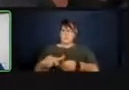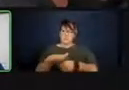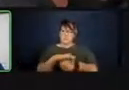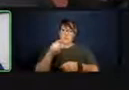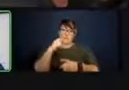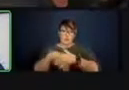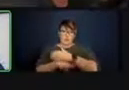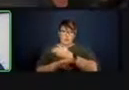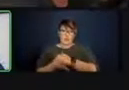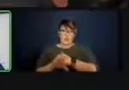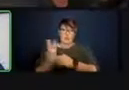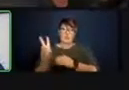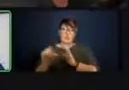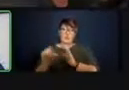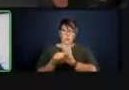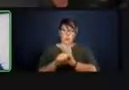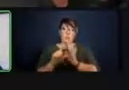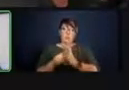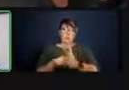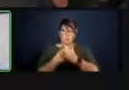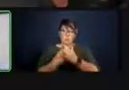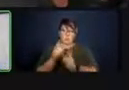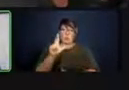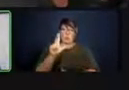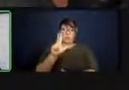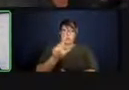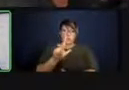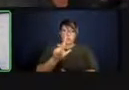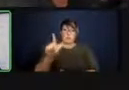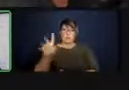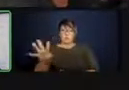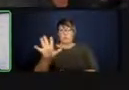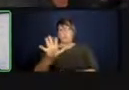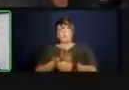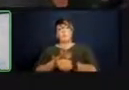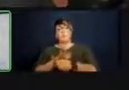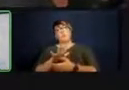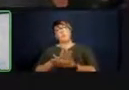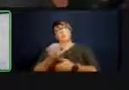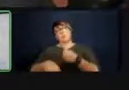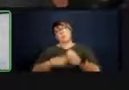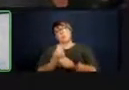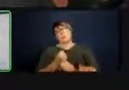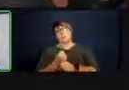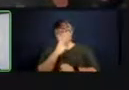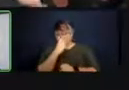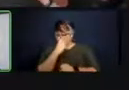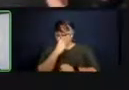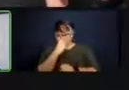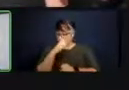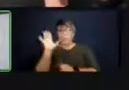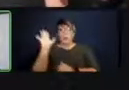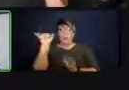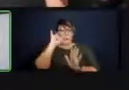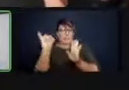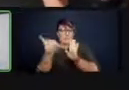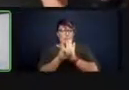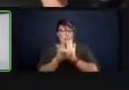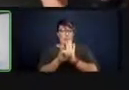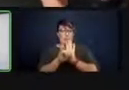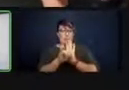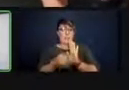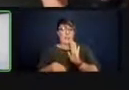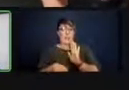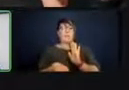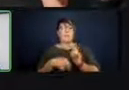tunajaribu kupata nafasi ya madarasa ya wanafunzi wa darasa la